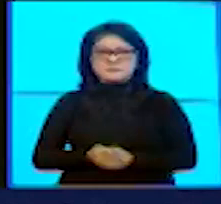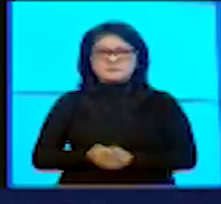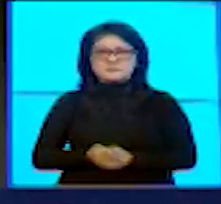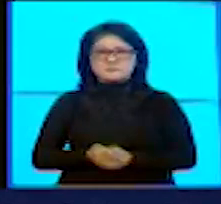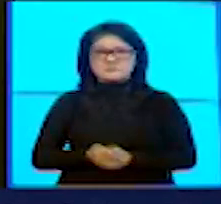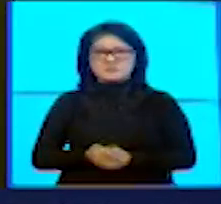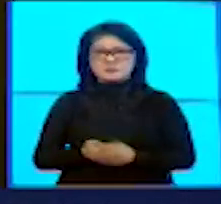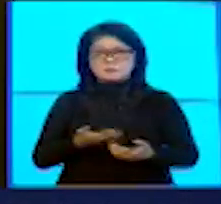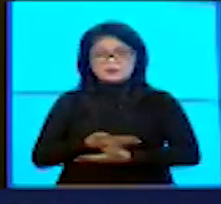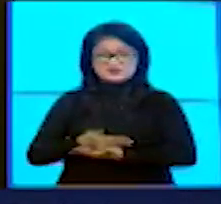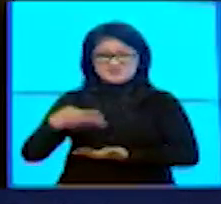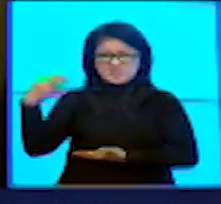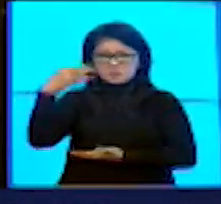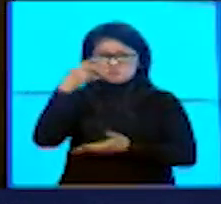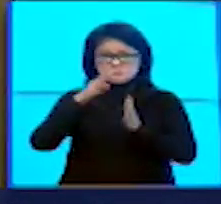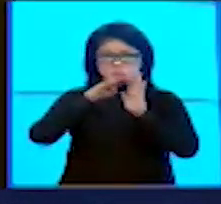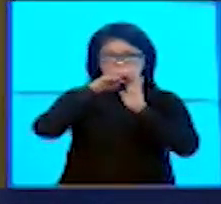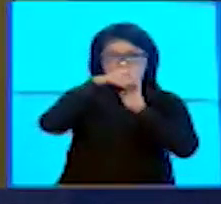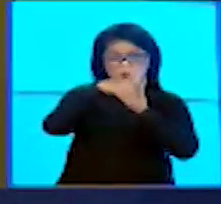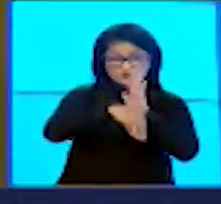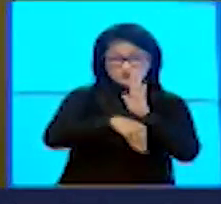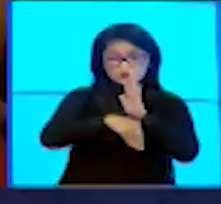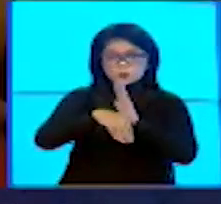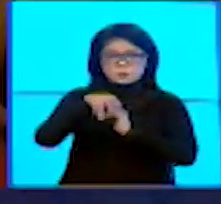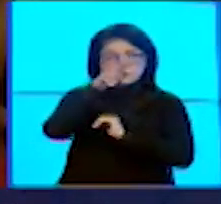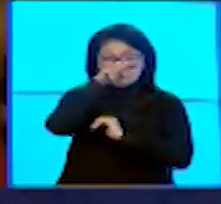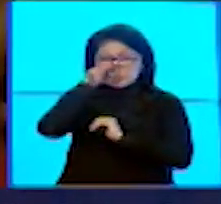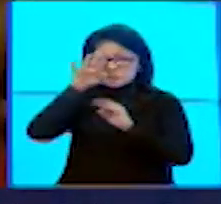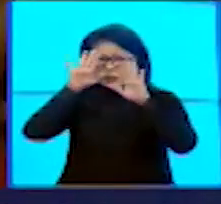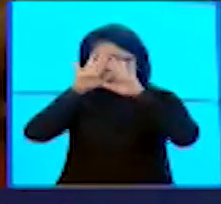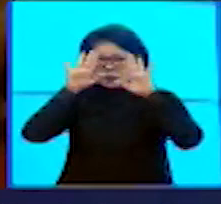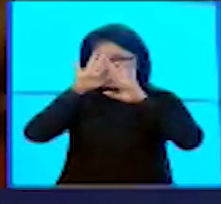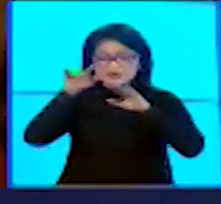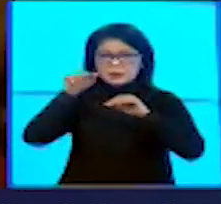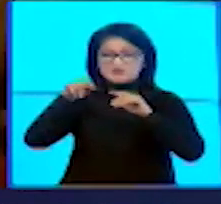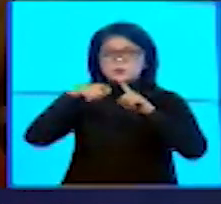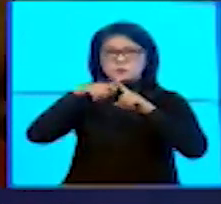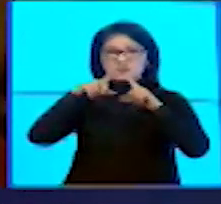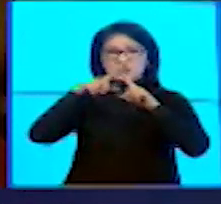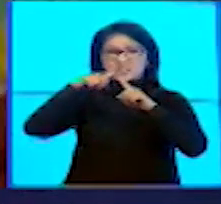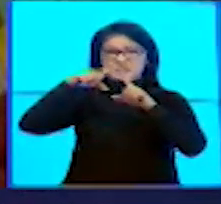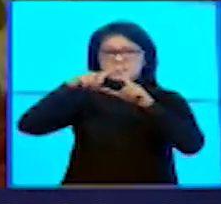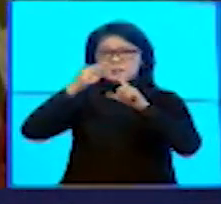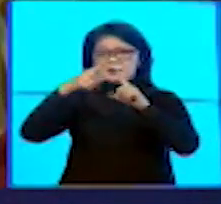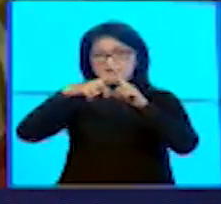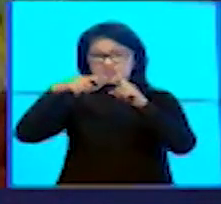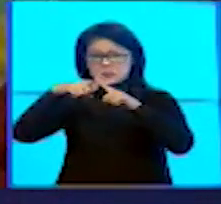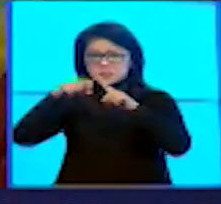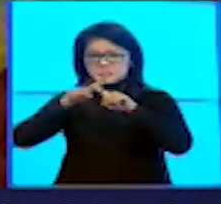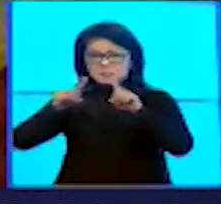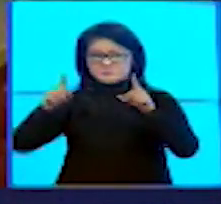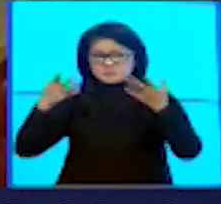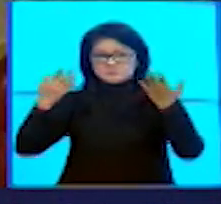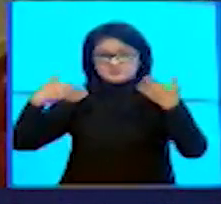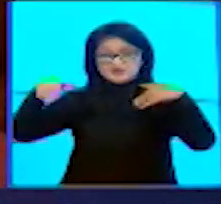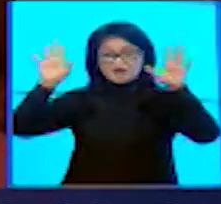Kondisi ekonomi yang terbatas dengan penglihatan yang terganggu akibat katarak tidak membuat Iyos Rosida patah semangat. Tinggal menumpang